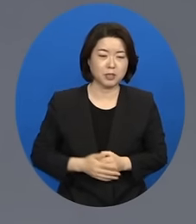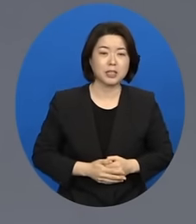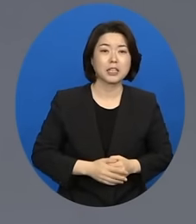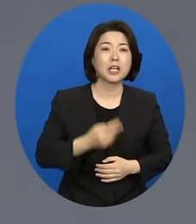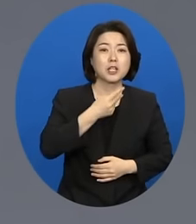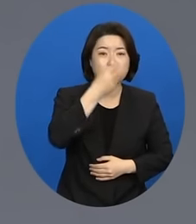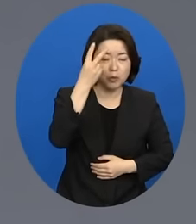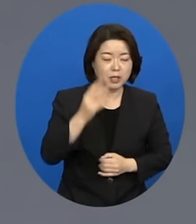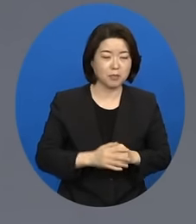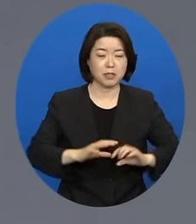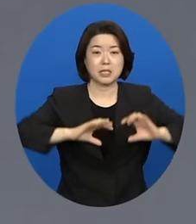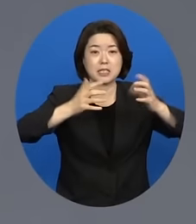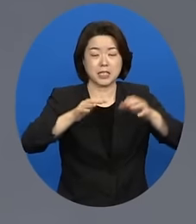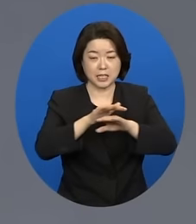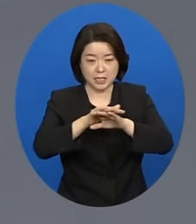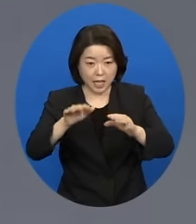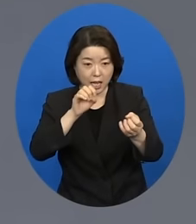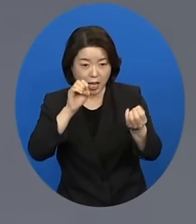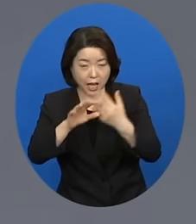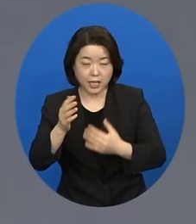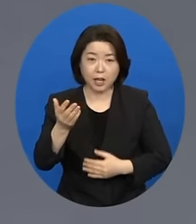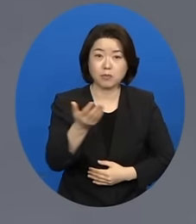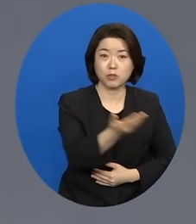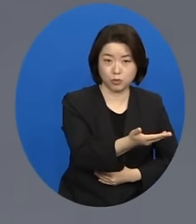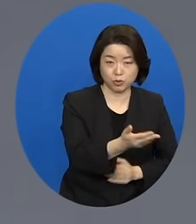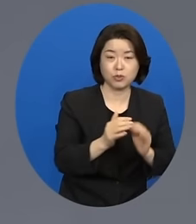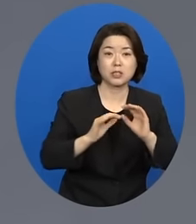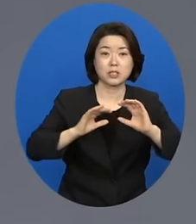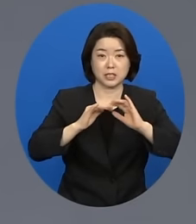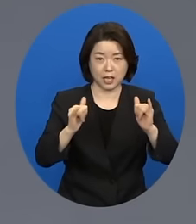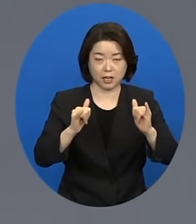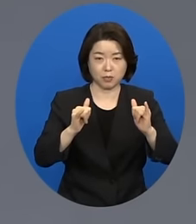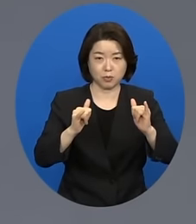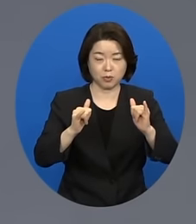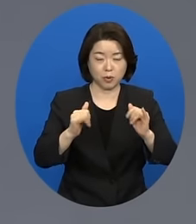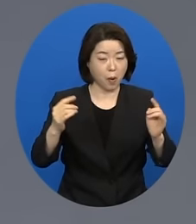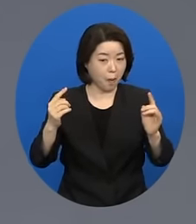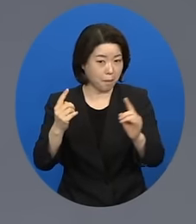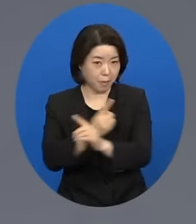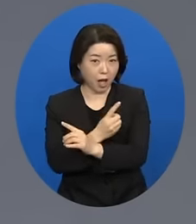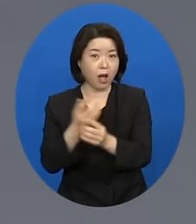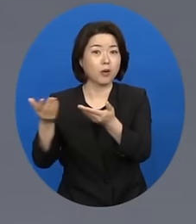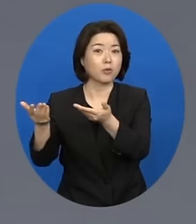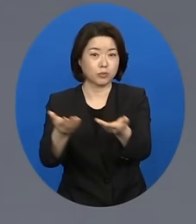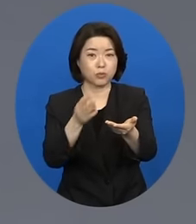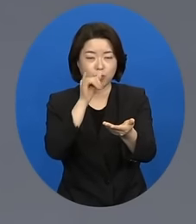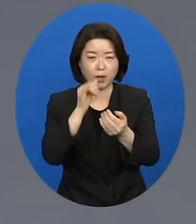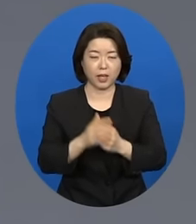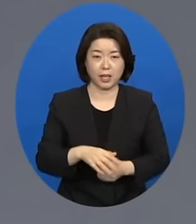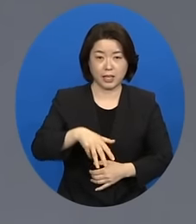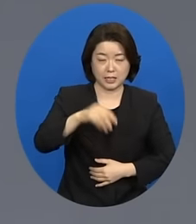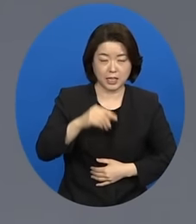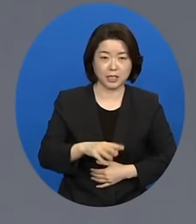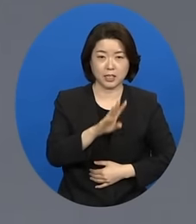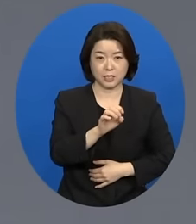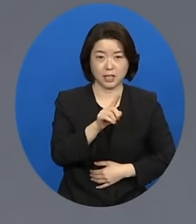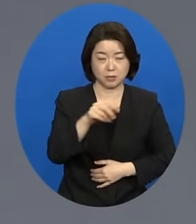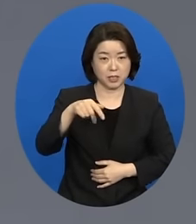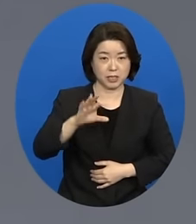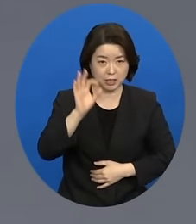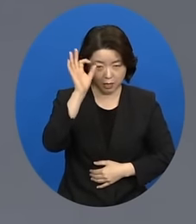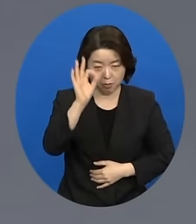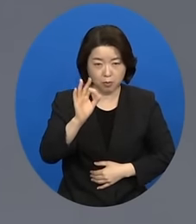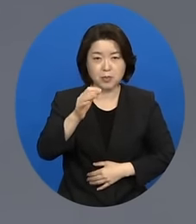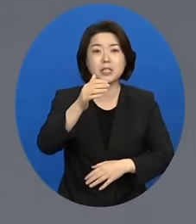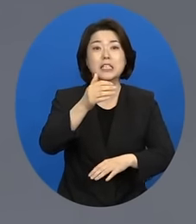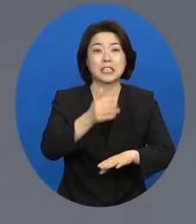해답으로, 세상의 해답을 주는 사람으로 그를 바꾸시는 것이죠. 오늘 창세기 41장에 보면 드디어